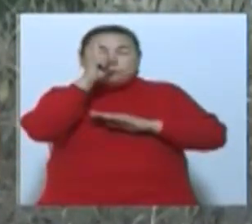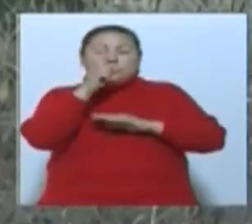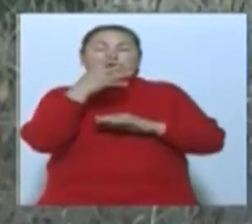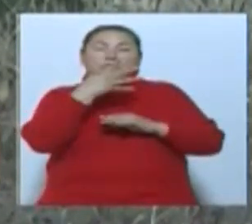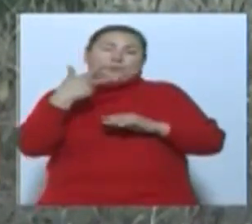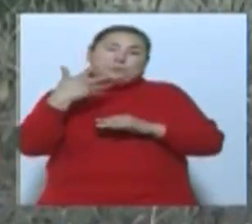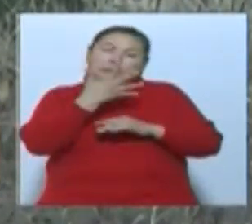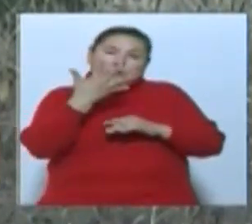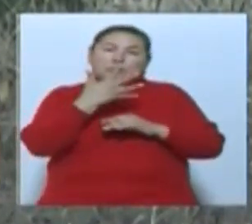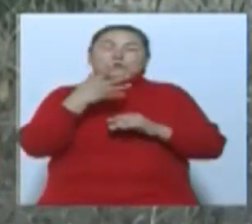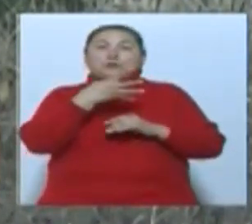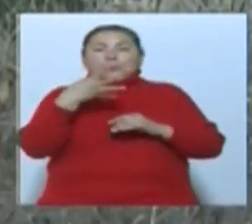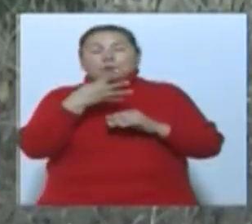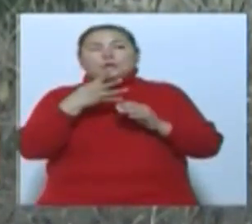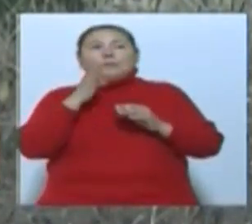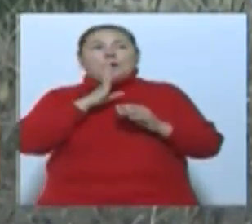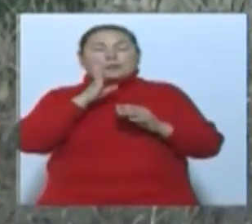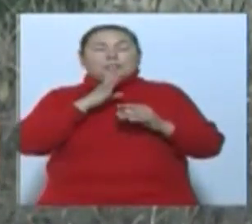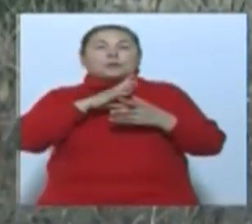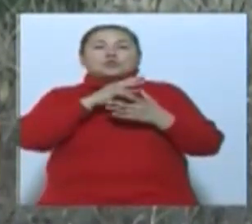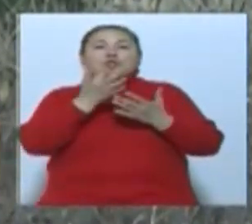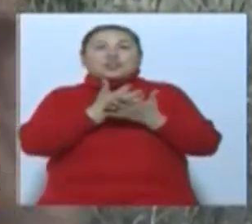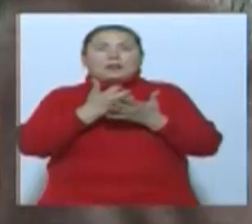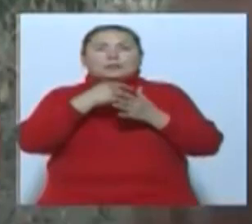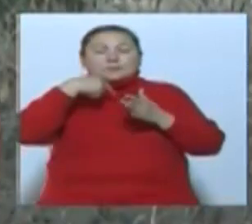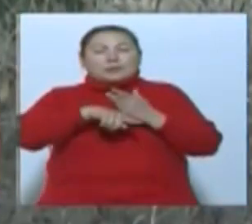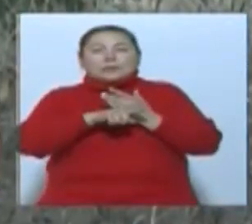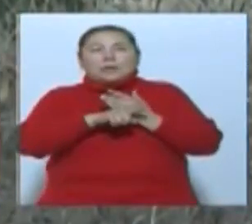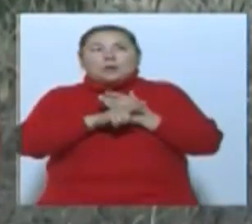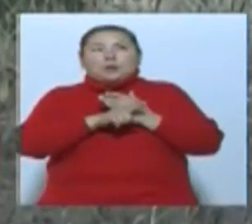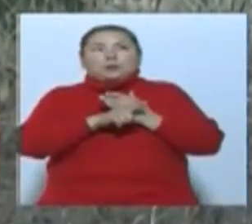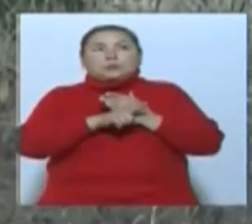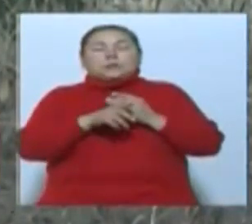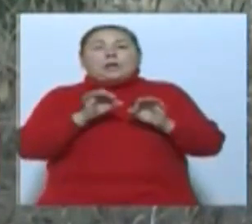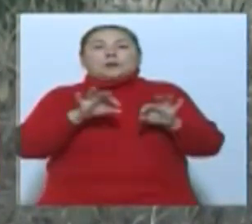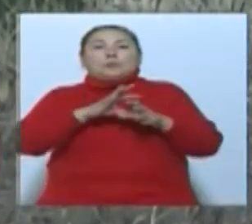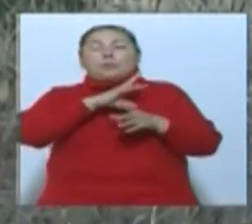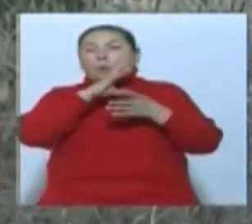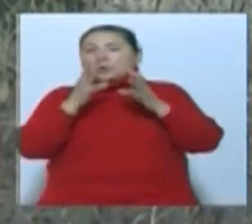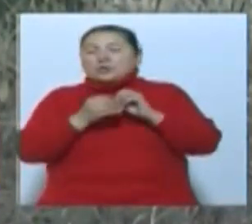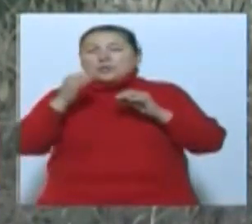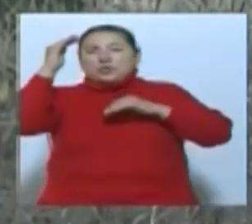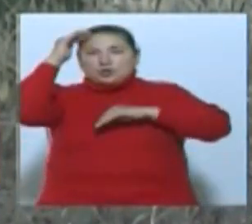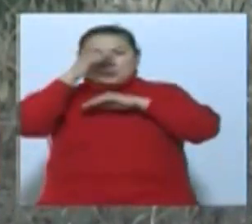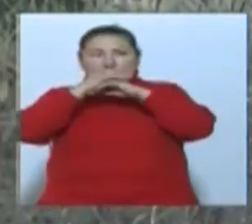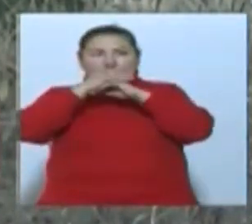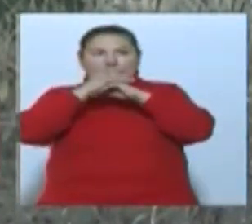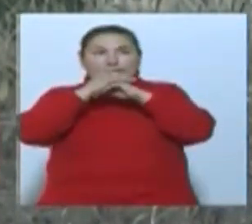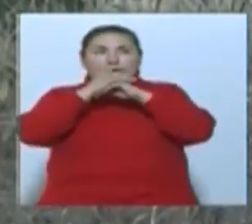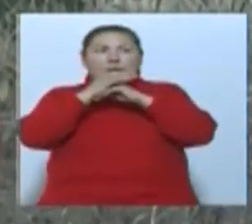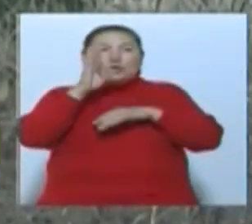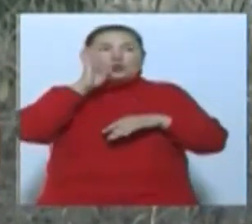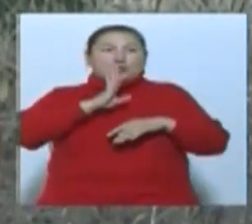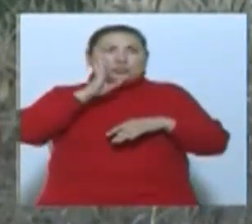та енді жаңа жиналыстың қорытындысы бойынша тұрғындардың айтуы бойынша кешке таман